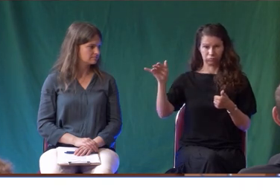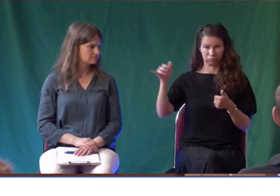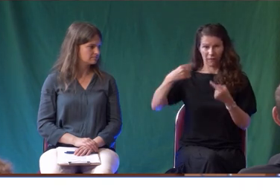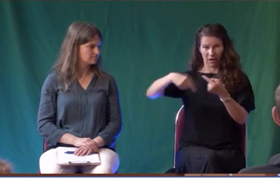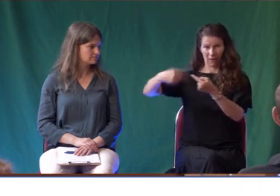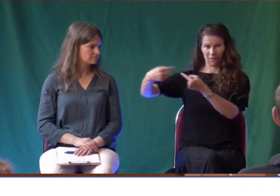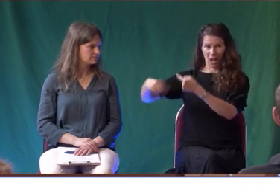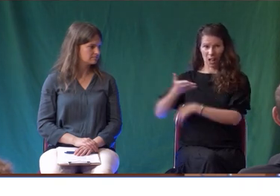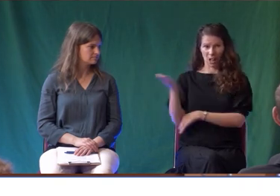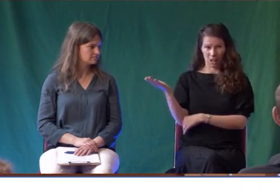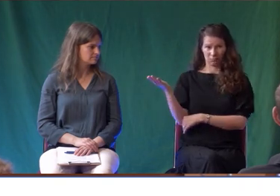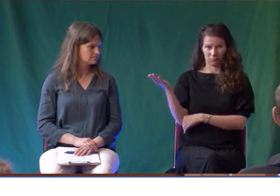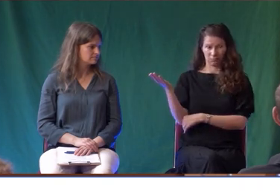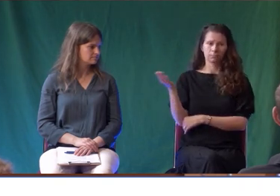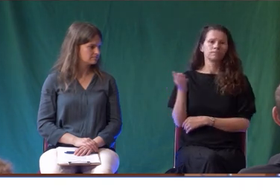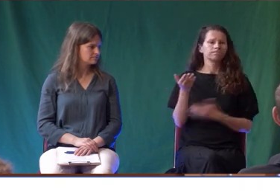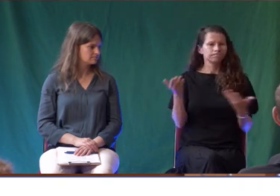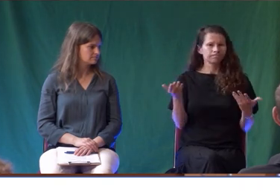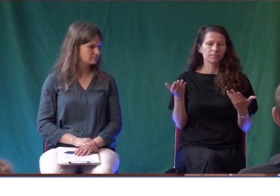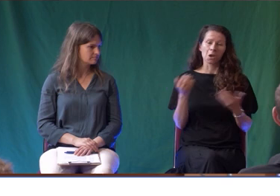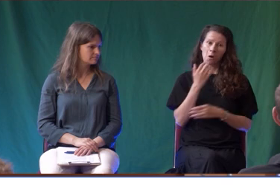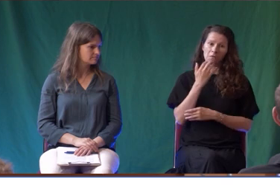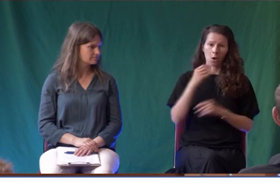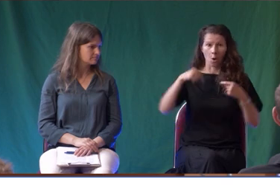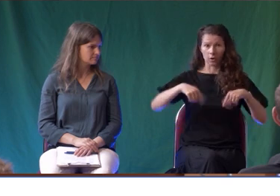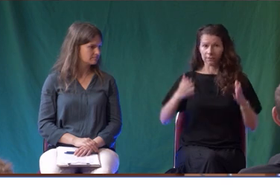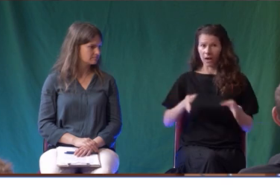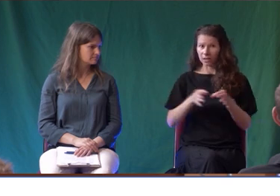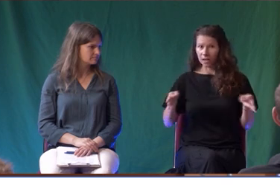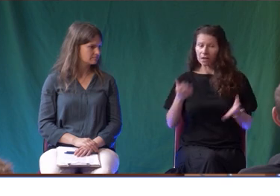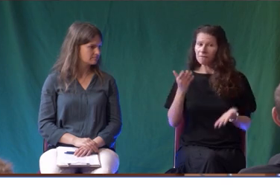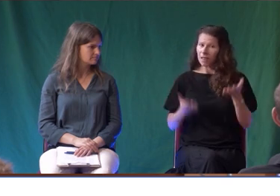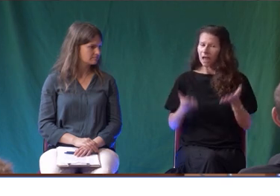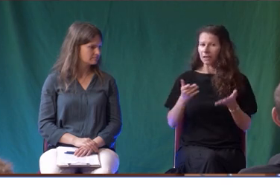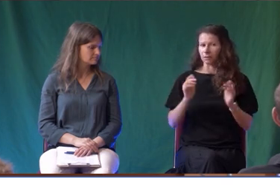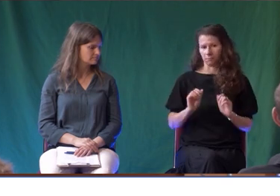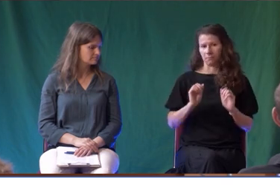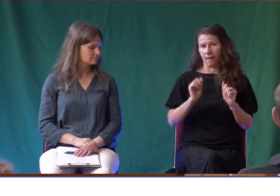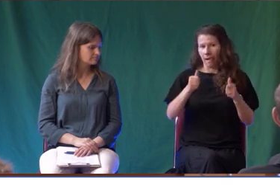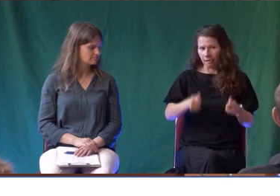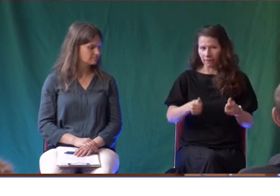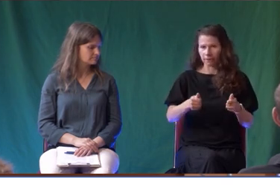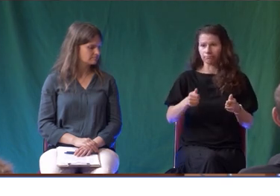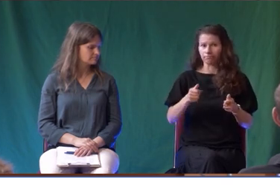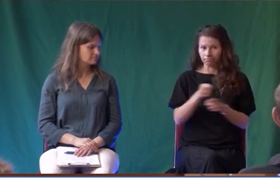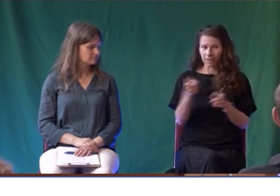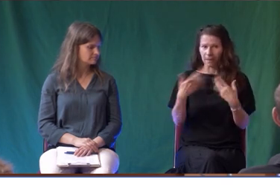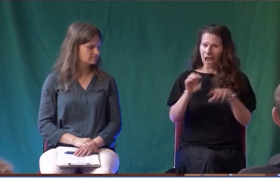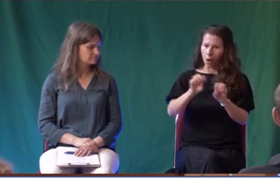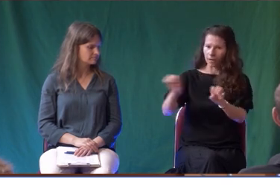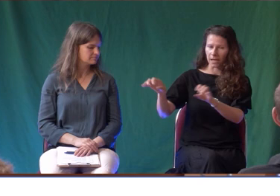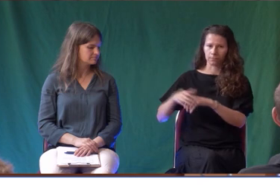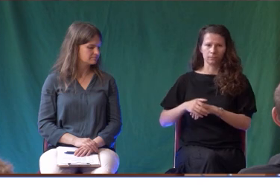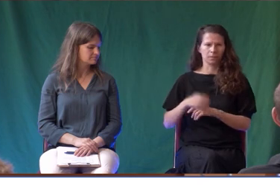zu hoffen dass auch hier der heutige Fachtag gegebenenfalls etwas Abhilfe schaffen kann und ich habe gehört dass es eine